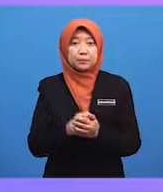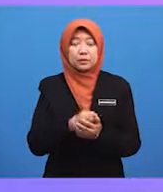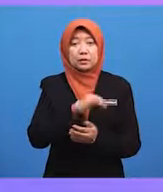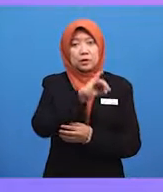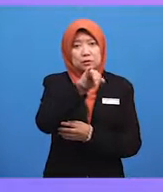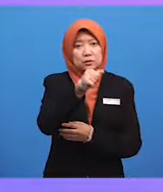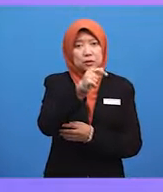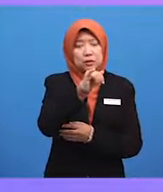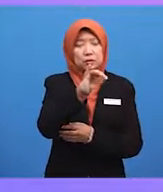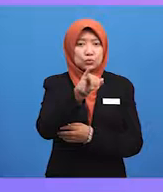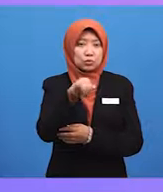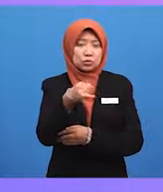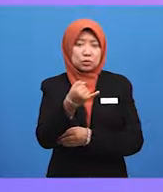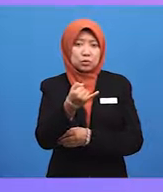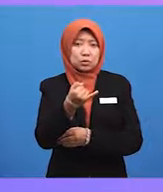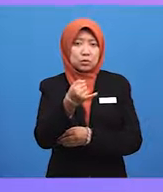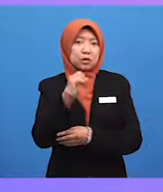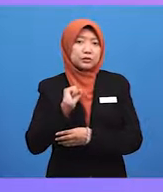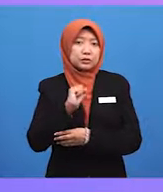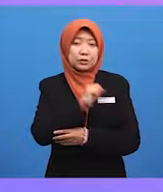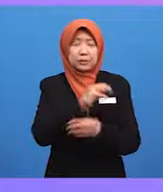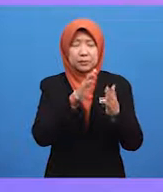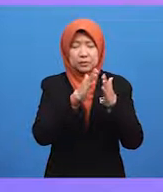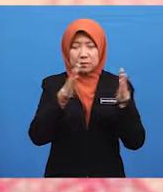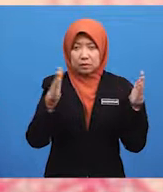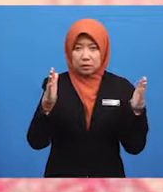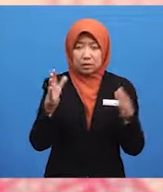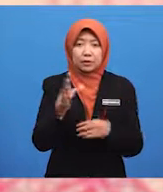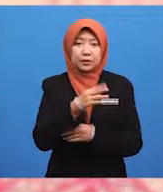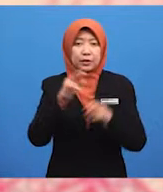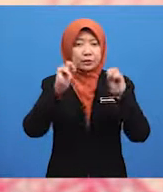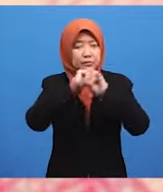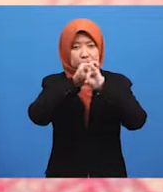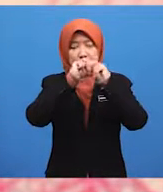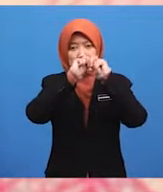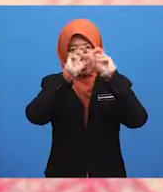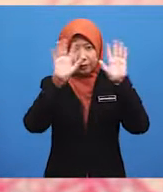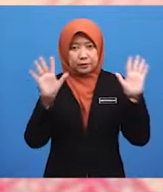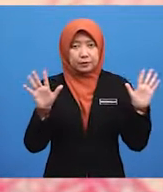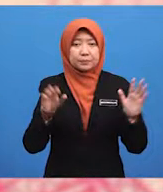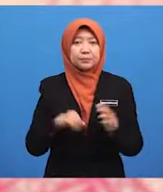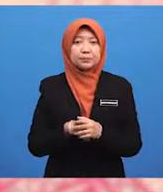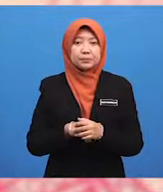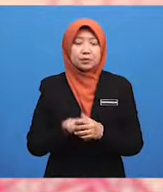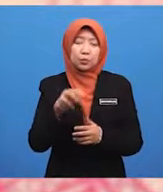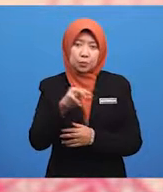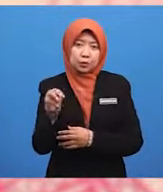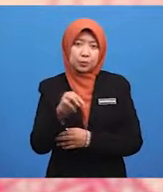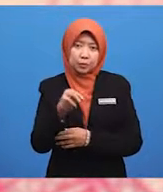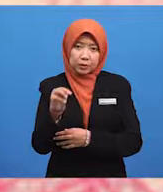dikenali sebagai syirik besar atau nyata. Baiklah, murid-murid, pada pandangan